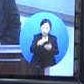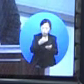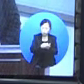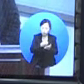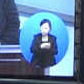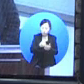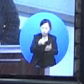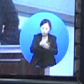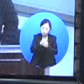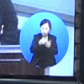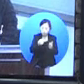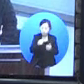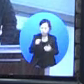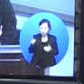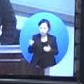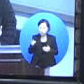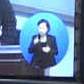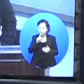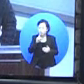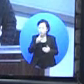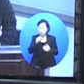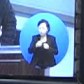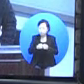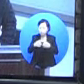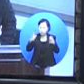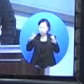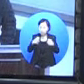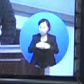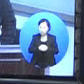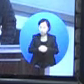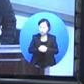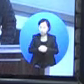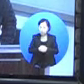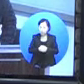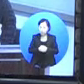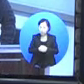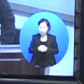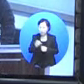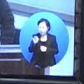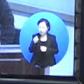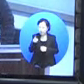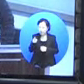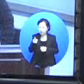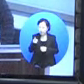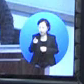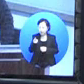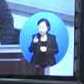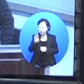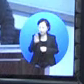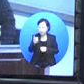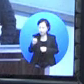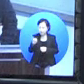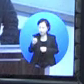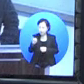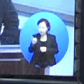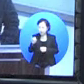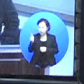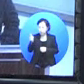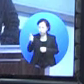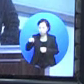근데 그러면은 시장님께서는 예비 이전 후보지와 여기 쓰여 있는 이전 주변